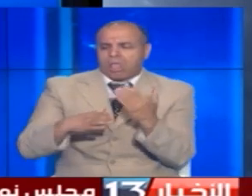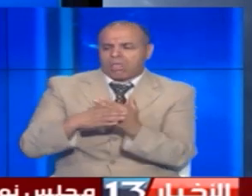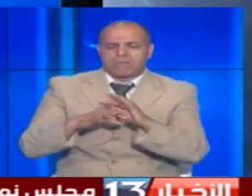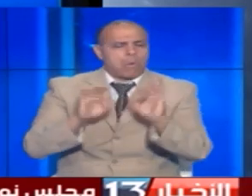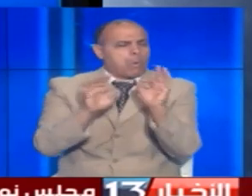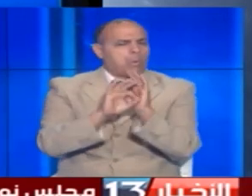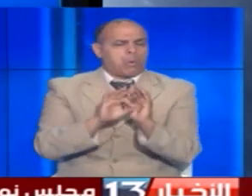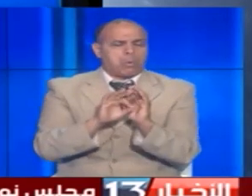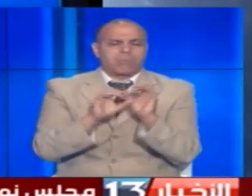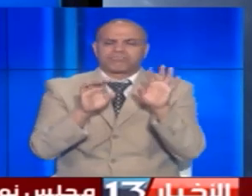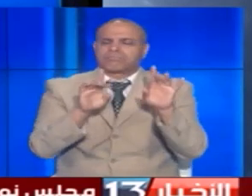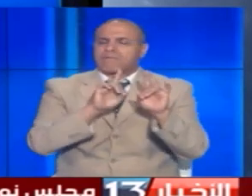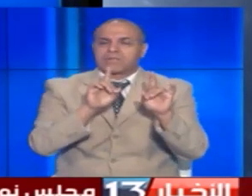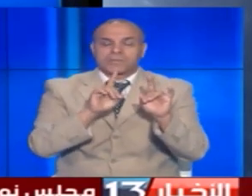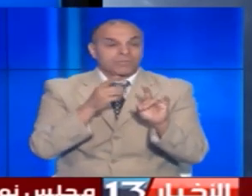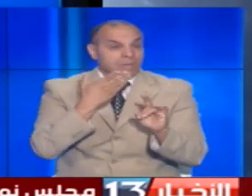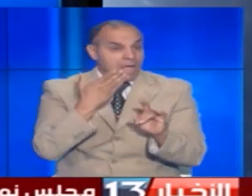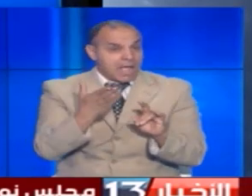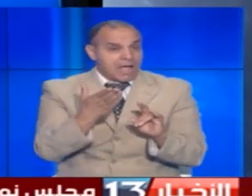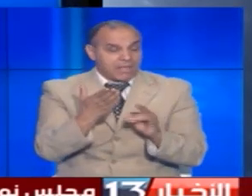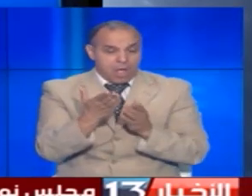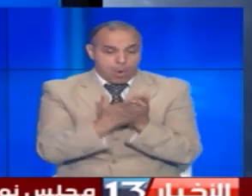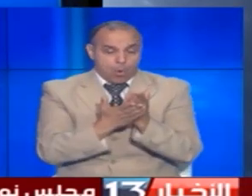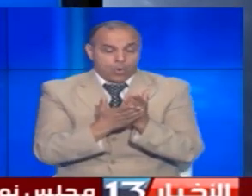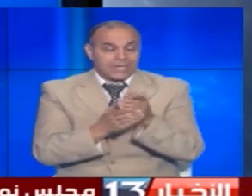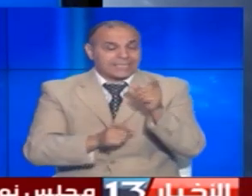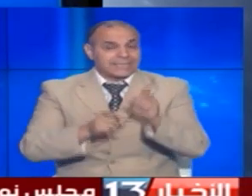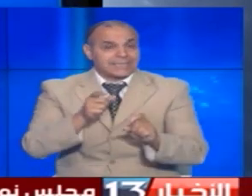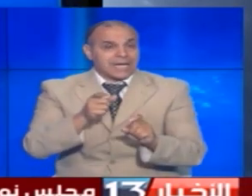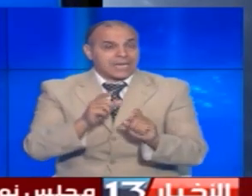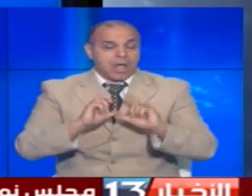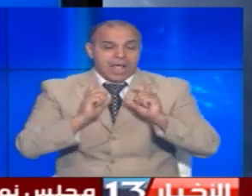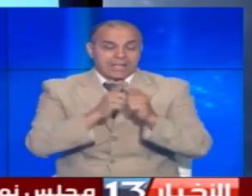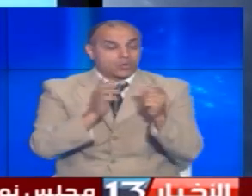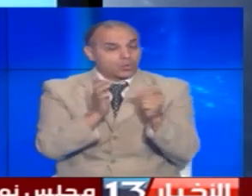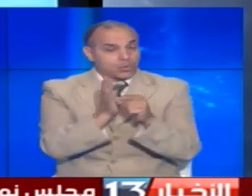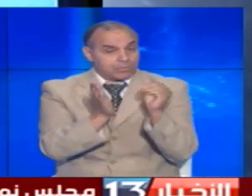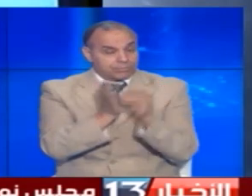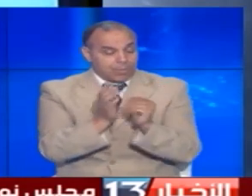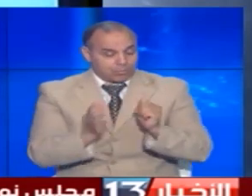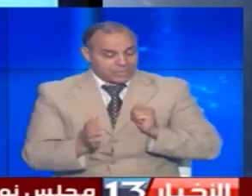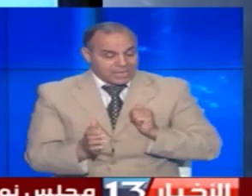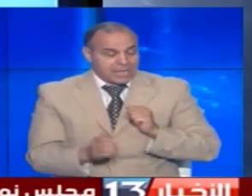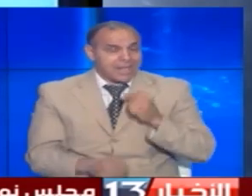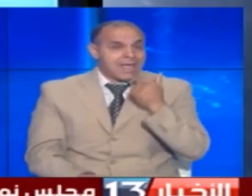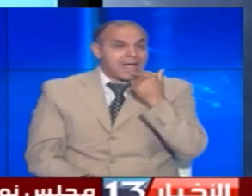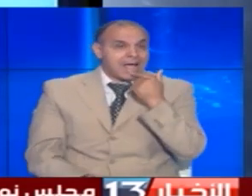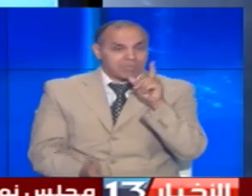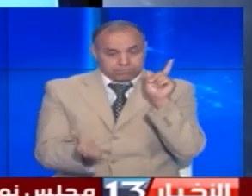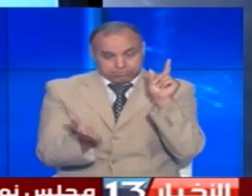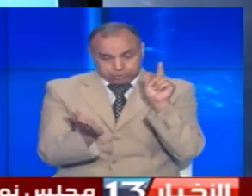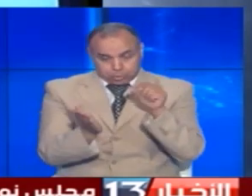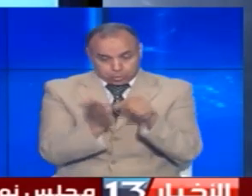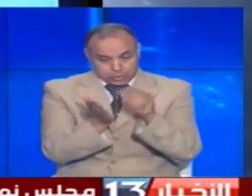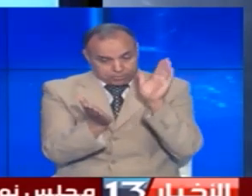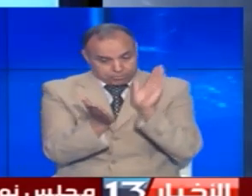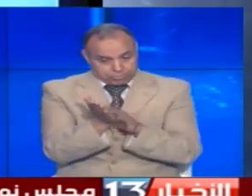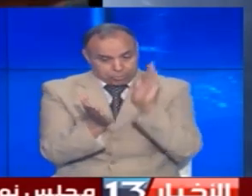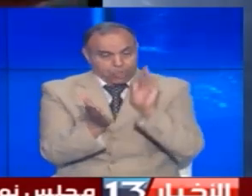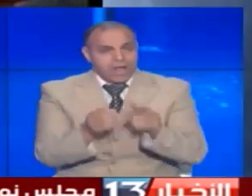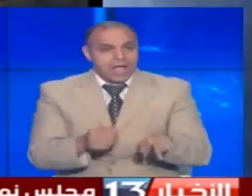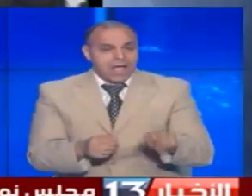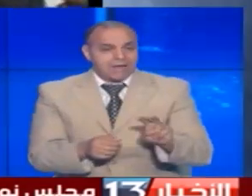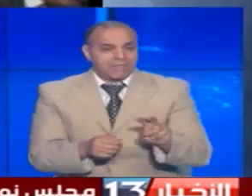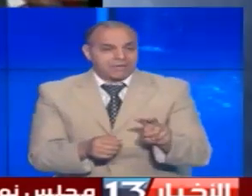ودون رفض وتعد هيئه حقوق الانسان احدى الهيئات الدستوريه المستقله التي نص عليها في الفين